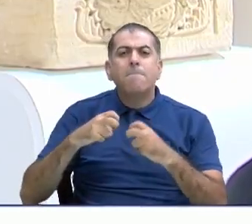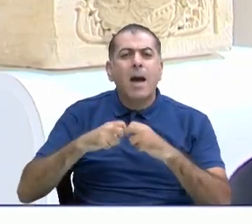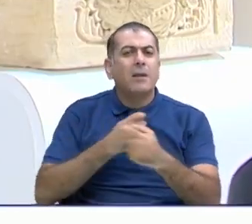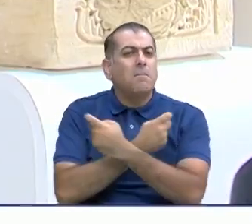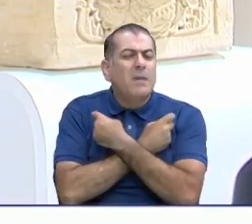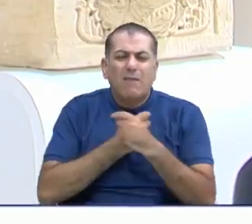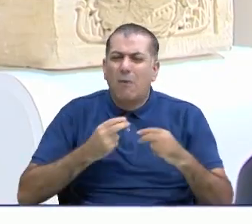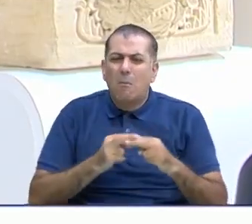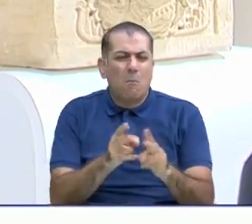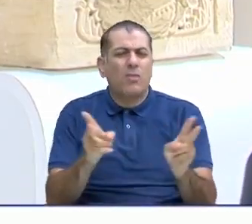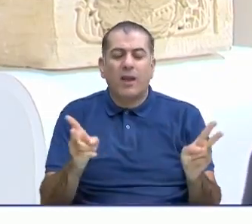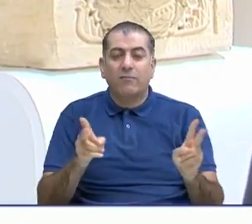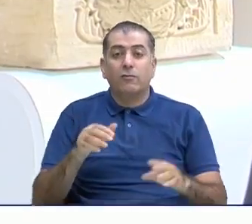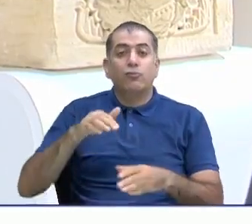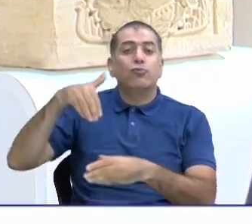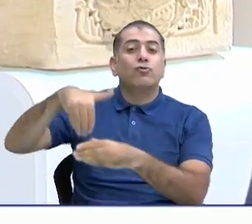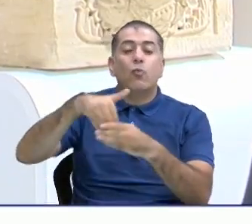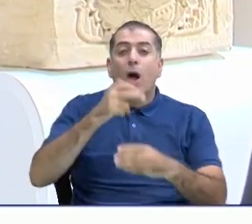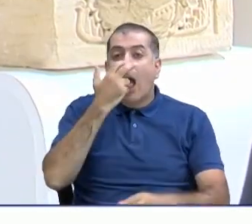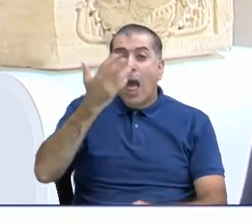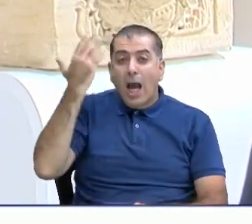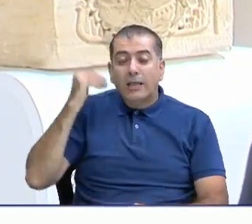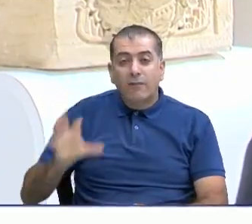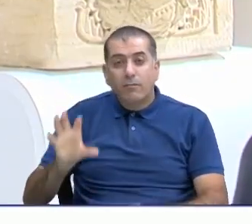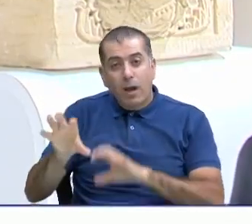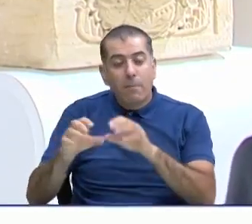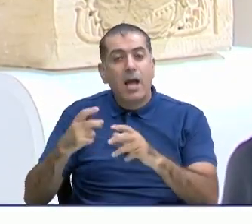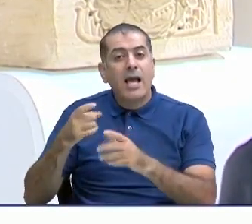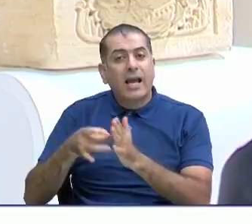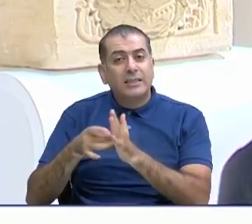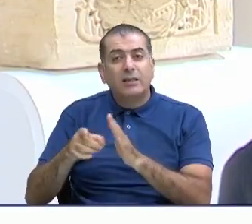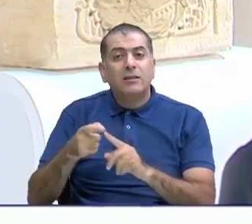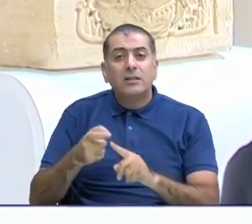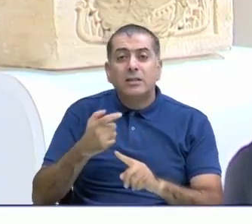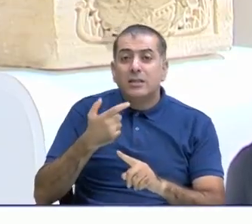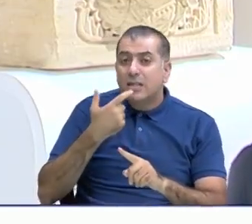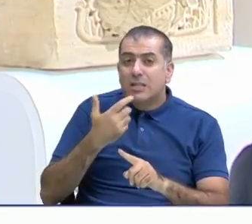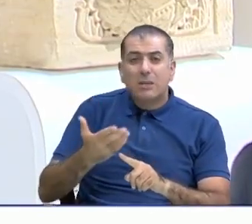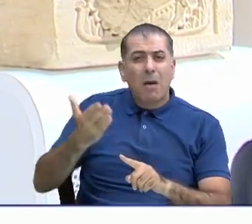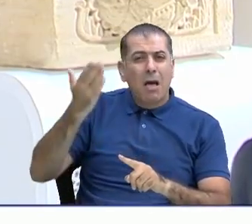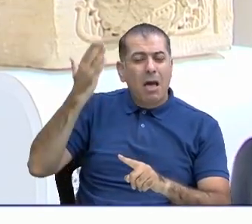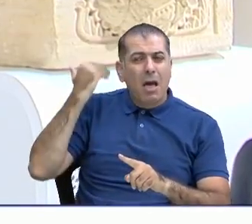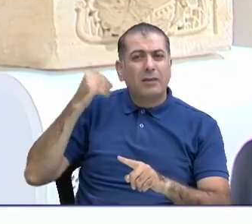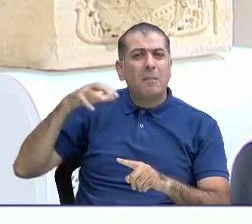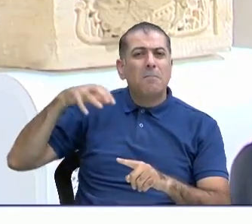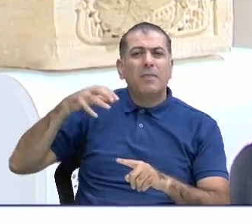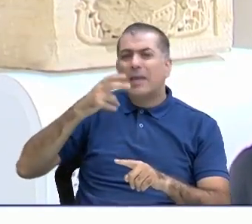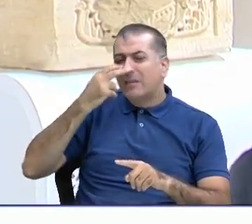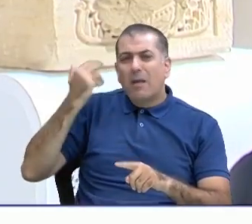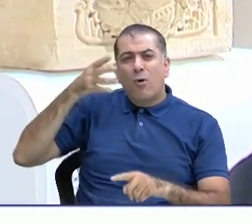منذ المتحف يحتوي على اثار منذ فتره العصر الحديدي والبيزنطي